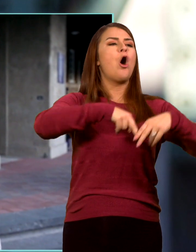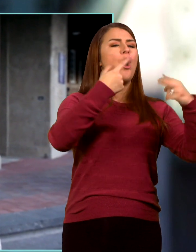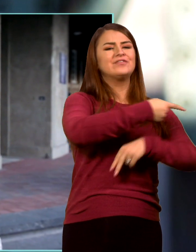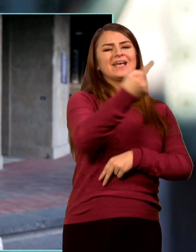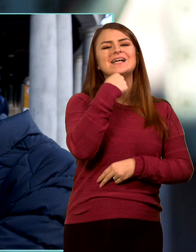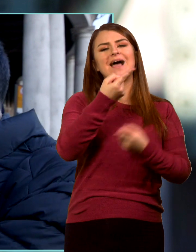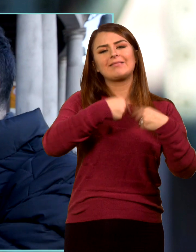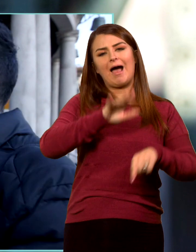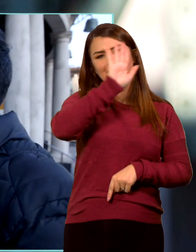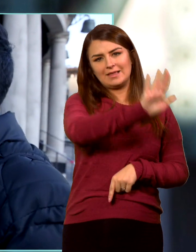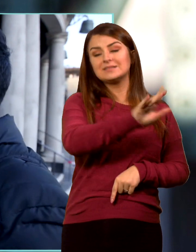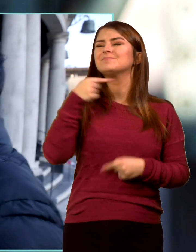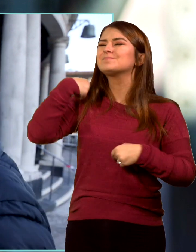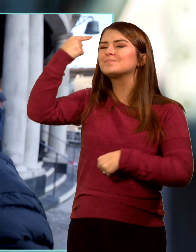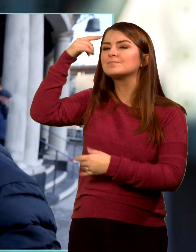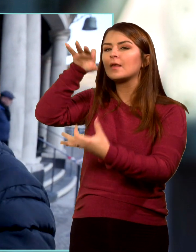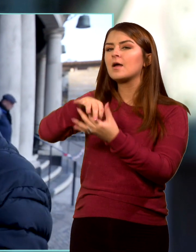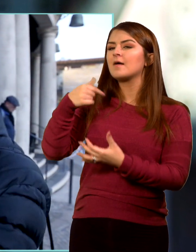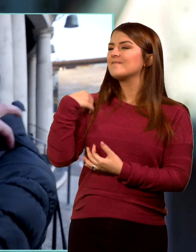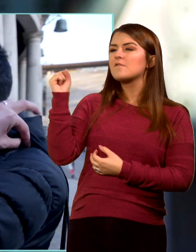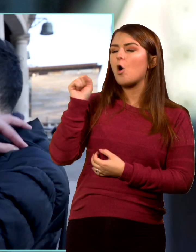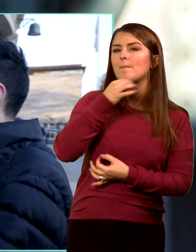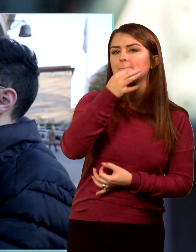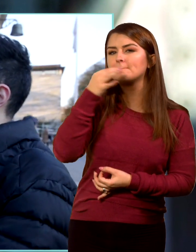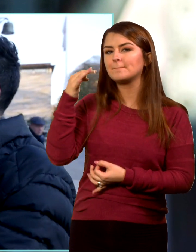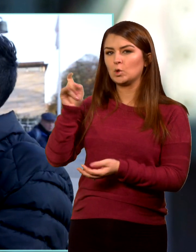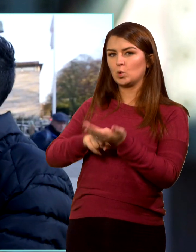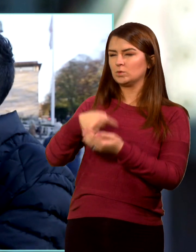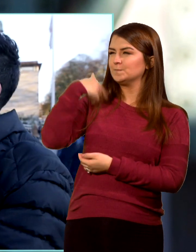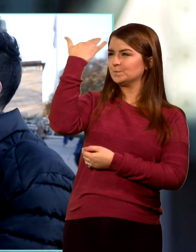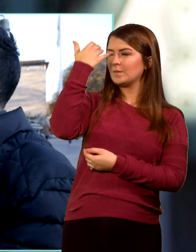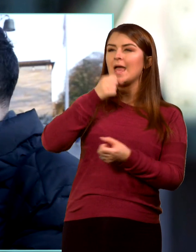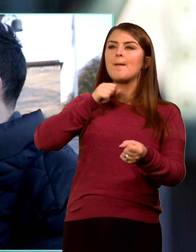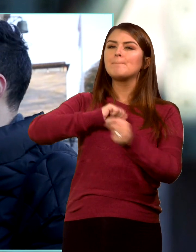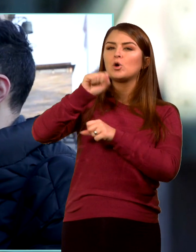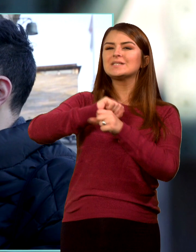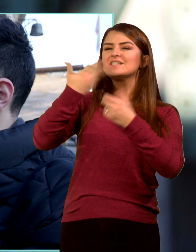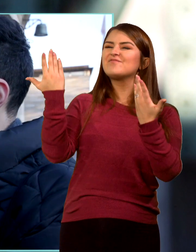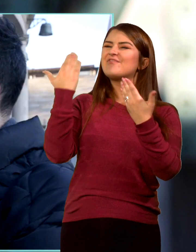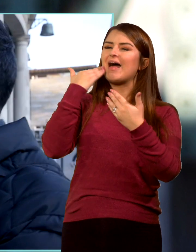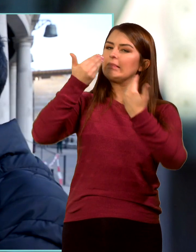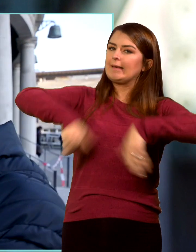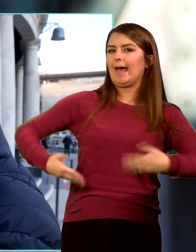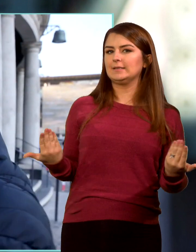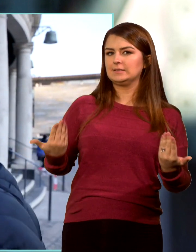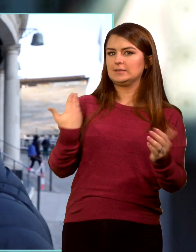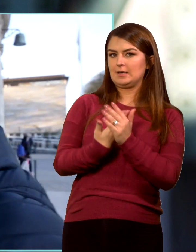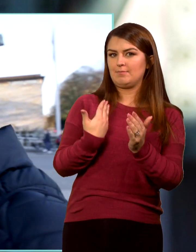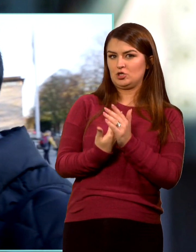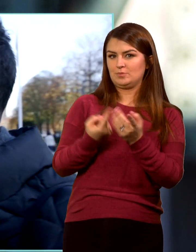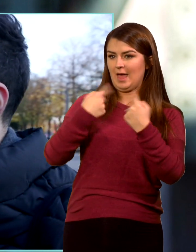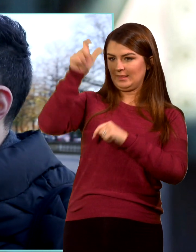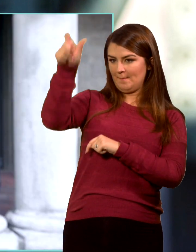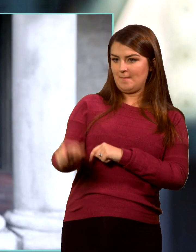dargestellt wird. Warum ich mich eigentlich auf diese ganze Reise hier begeben habe, war meine Frage, wie weit darf Protest gehen, wenn einem, sage ich mal, die Meinung des Gegenübers